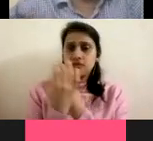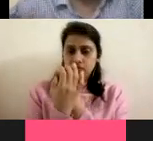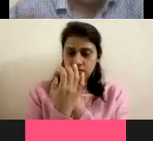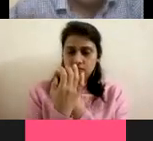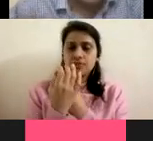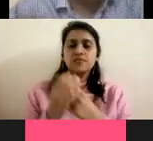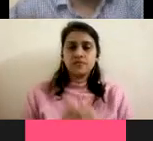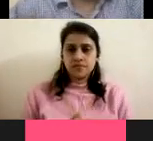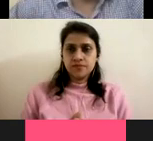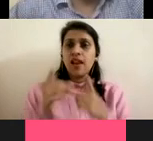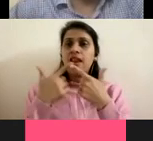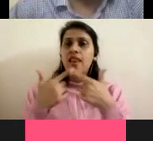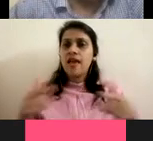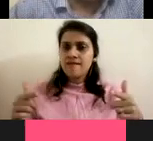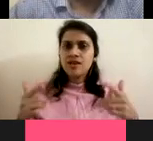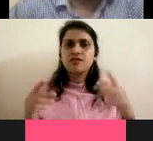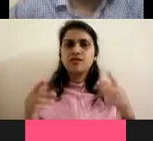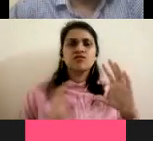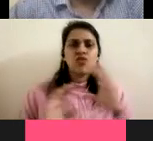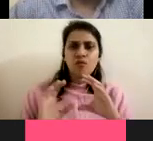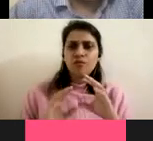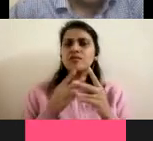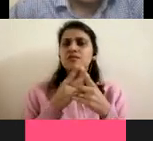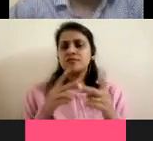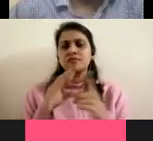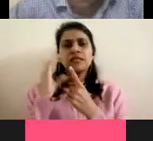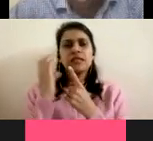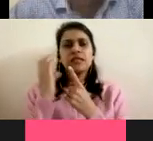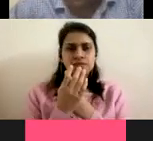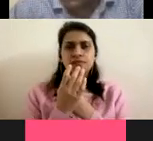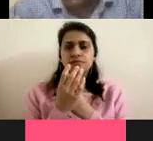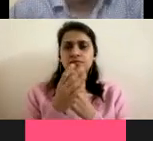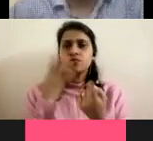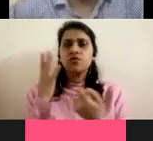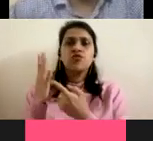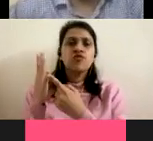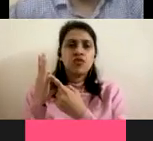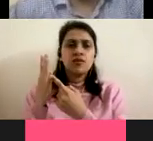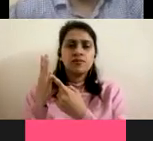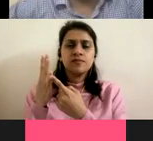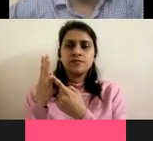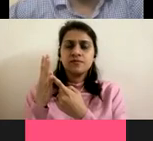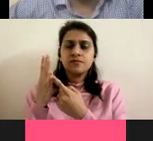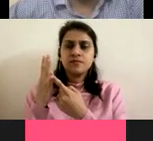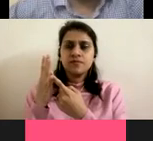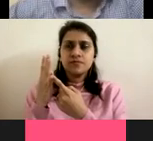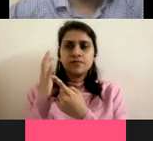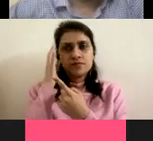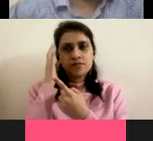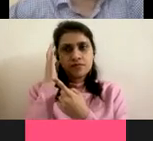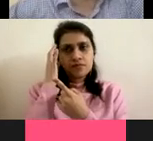कल्चर, लैंग्वेज, एंड फाइनली अफर्मेटिव एक्शन। ये चारों को थोड़ा क्विकली वी विल